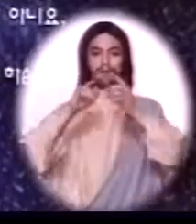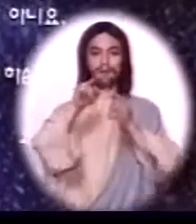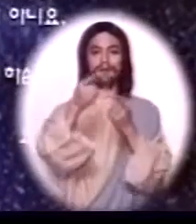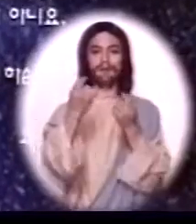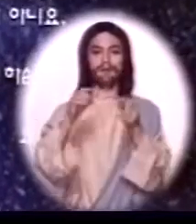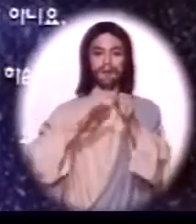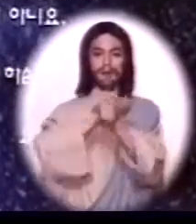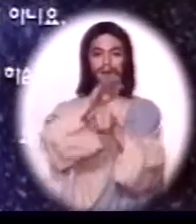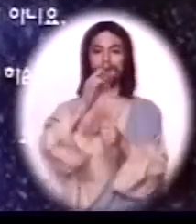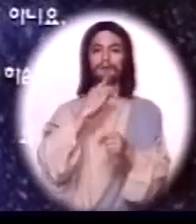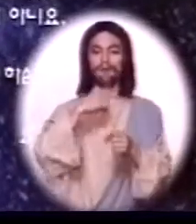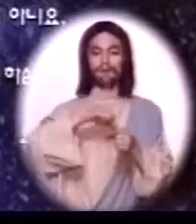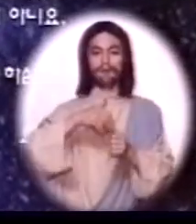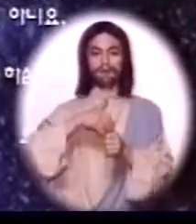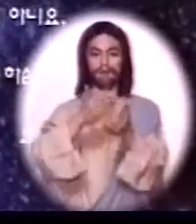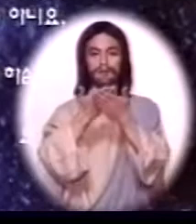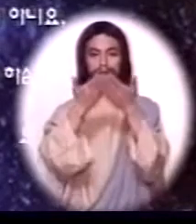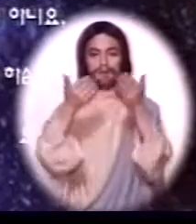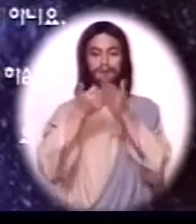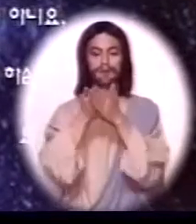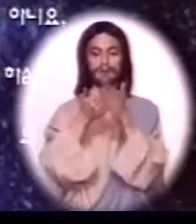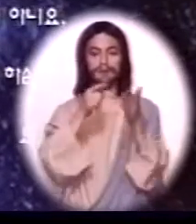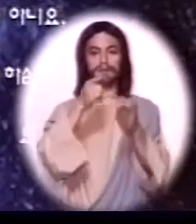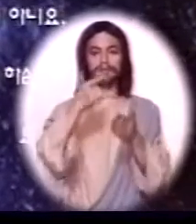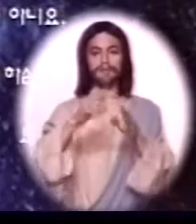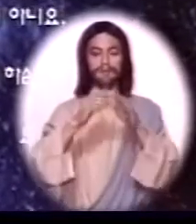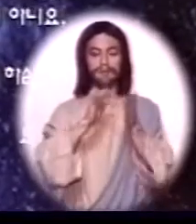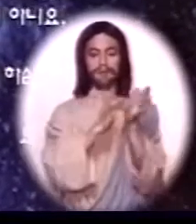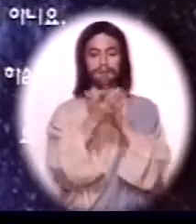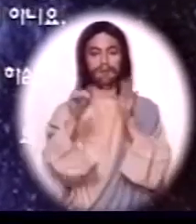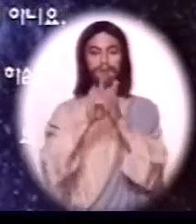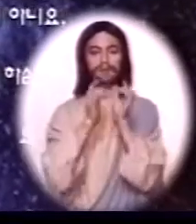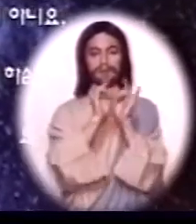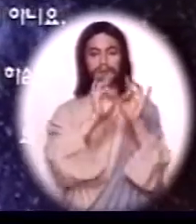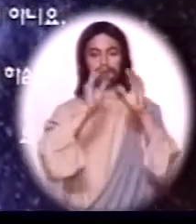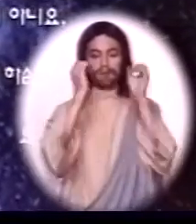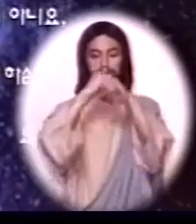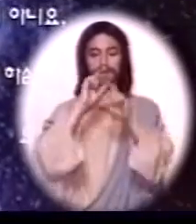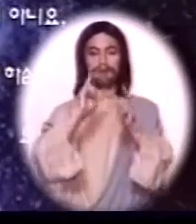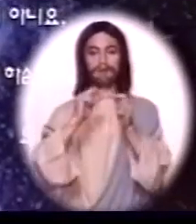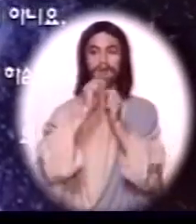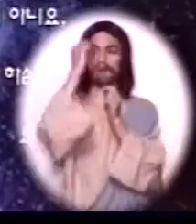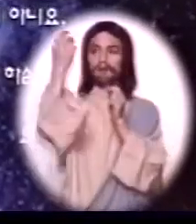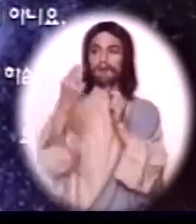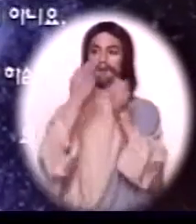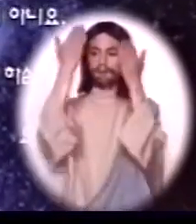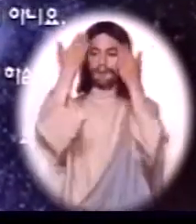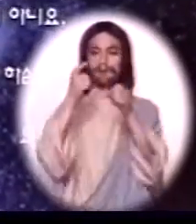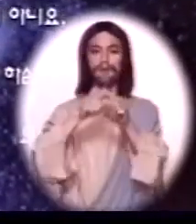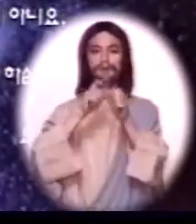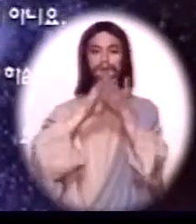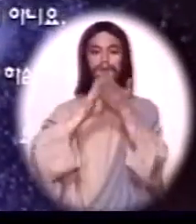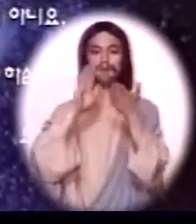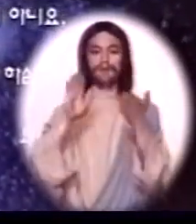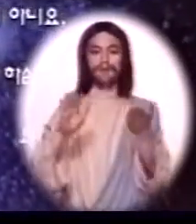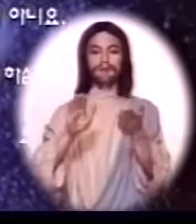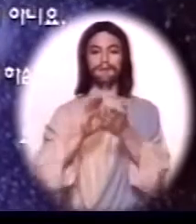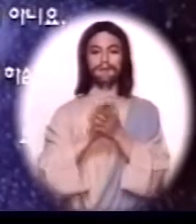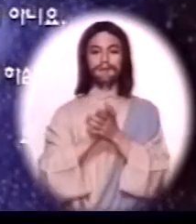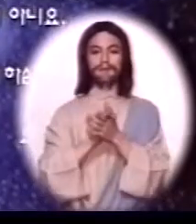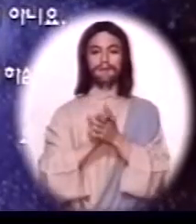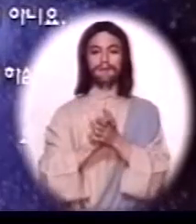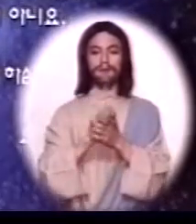하나님이 세상을 이처럼 사랑하사 독생자를 주셨으니 이는 저를 믿는 자마다 멸망치 않고 영생을 얻게 하려